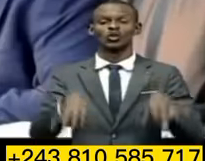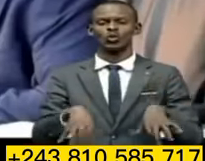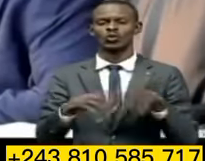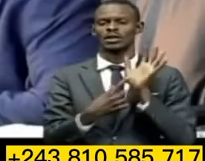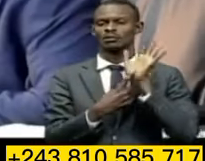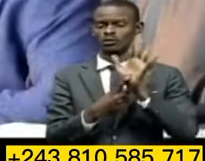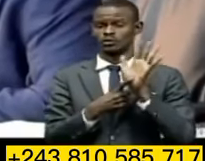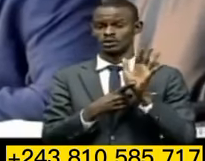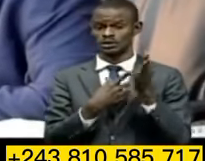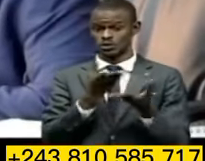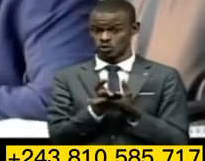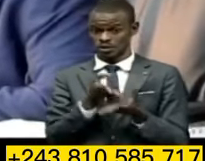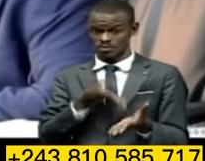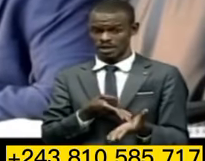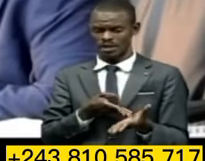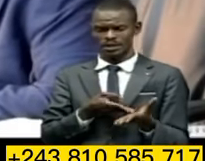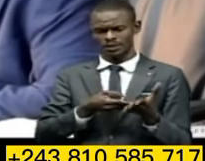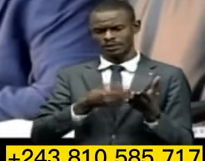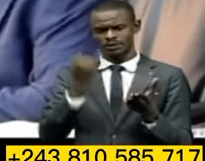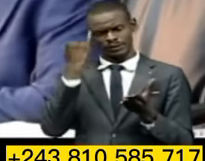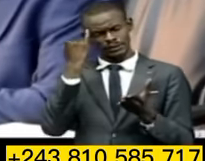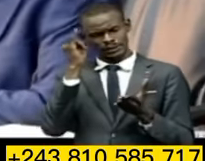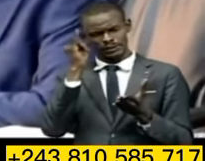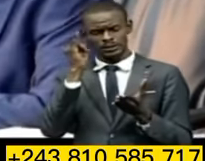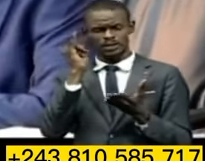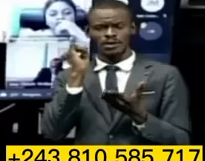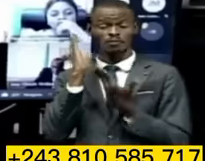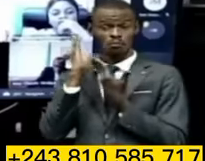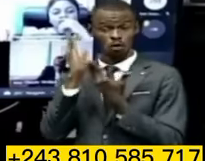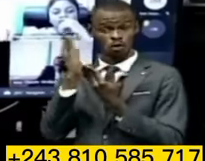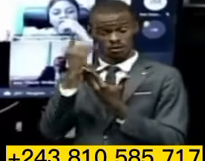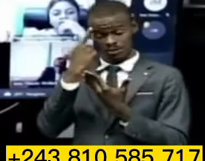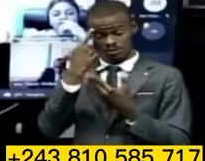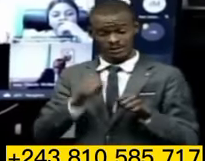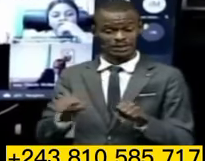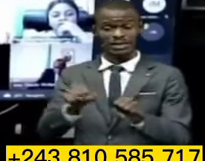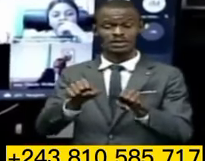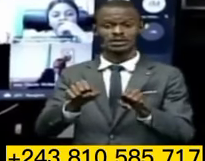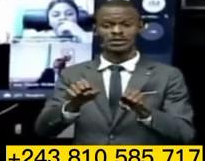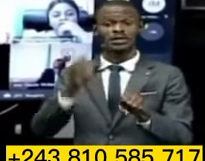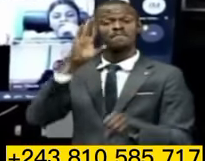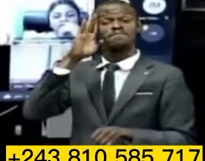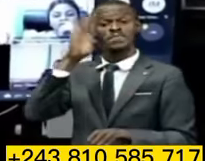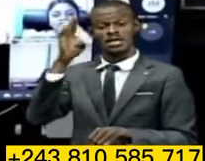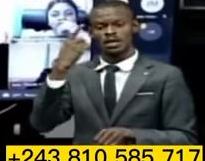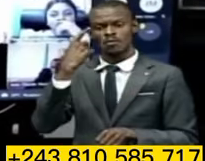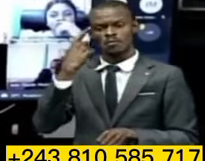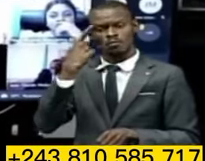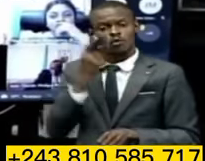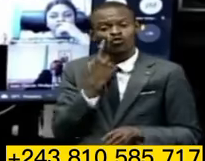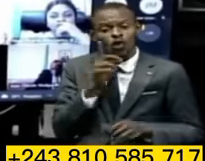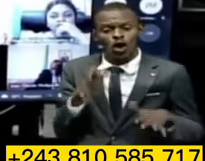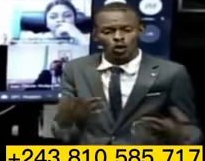document reprend les grandes options et principes politiques, stratégiques et militaires, en vue d'assurer la